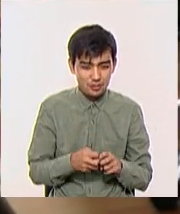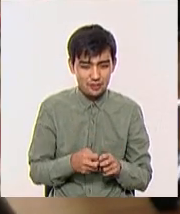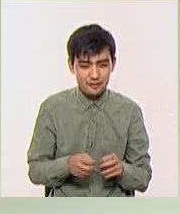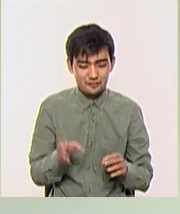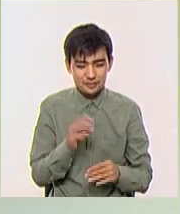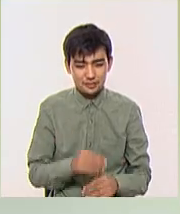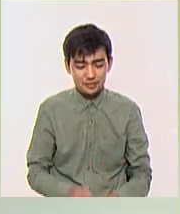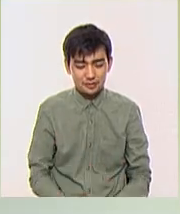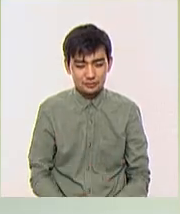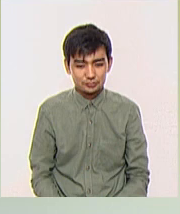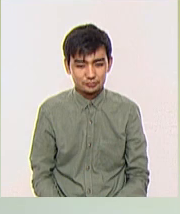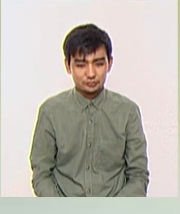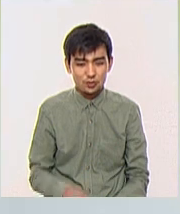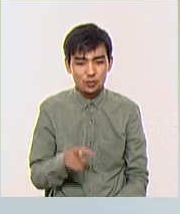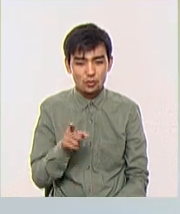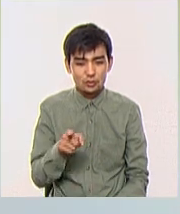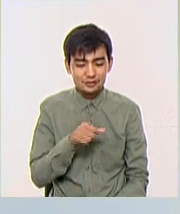многие. Он должен сам